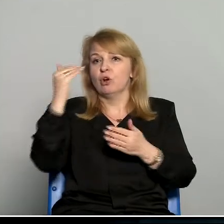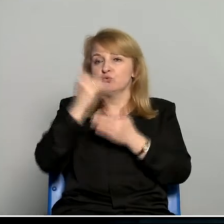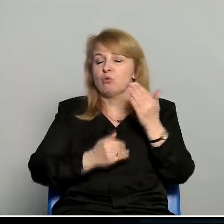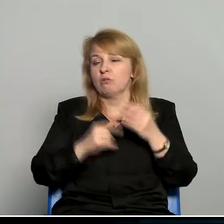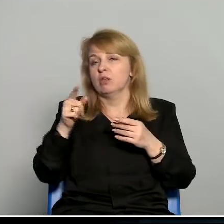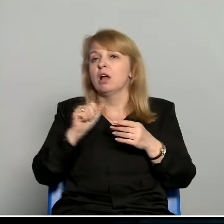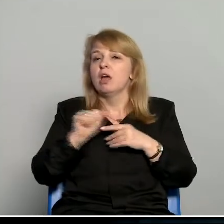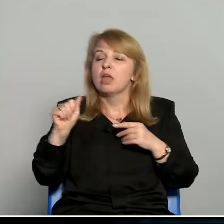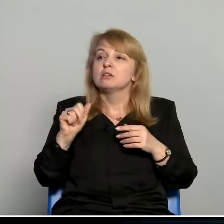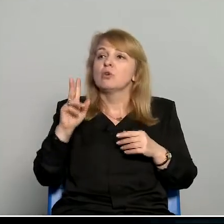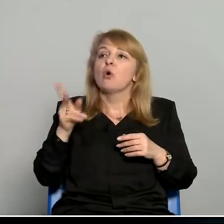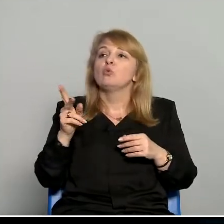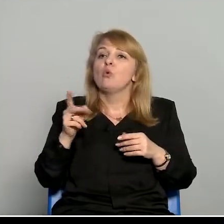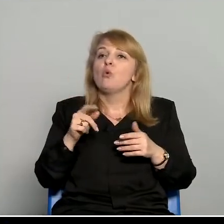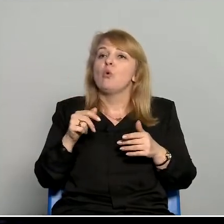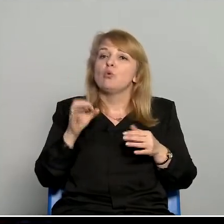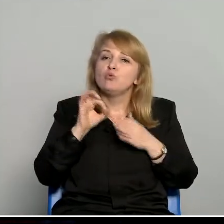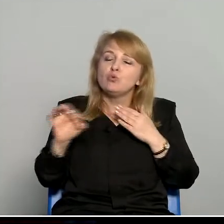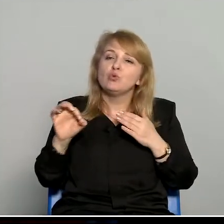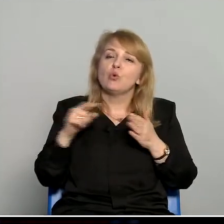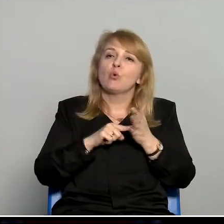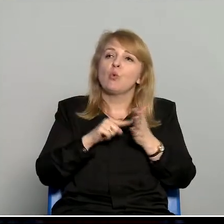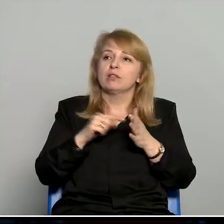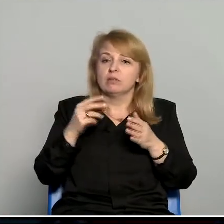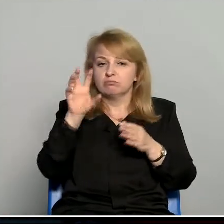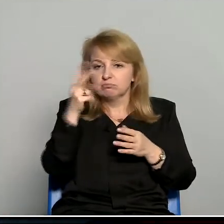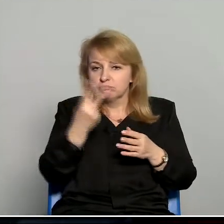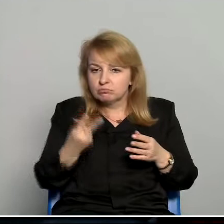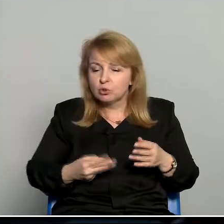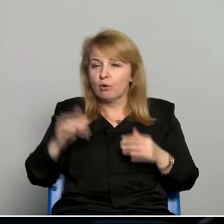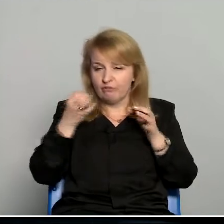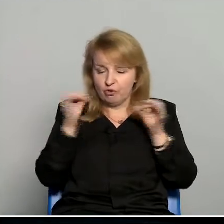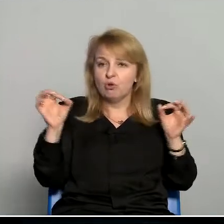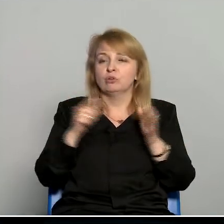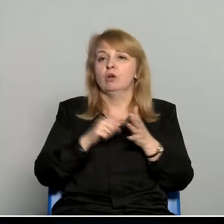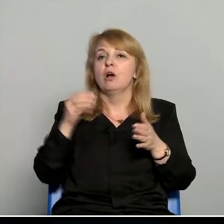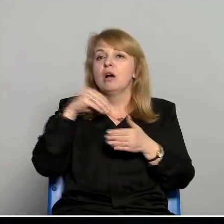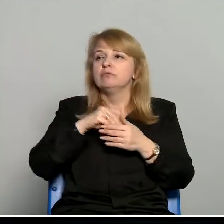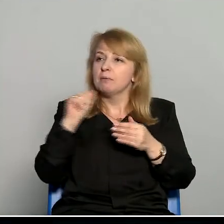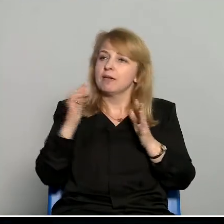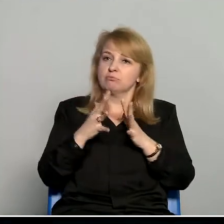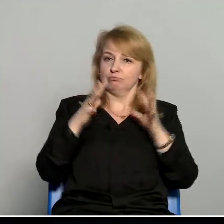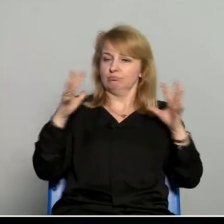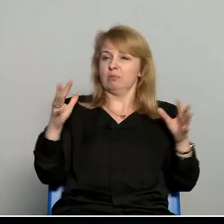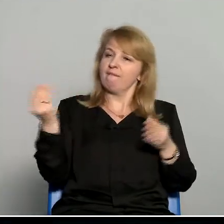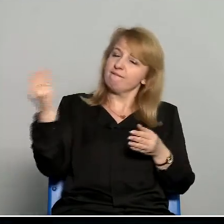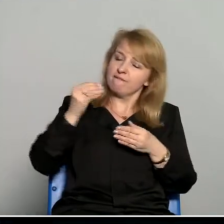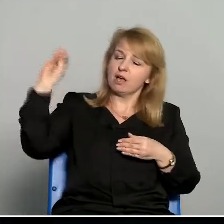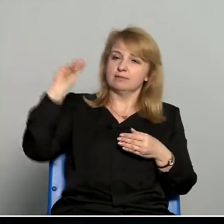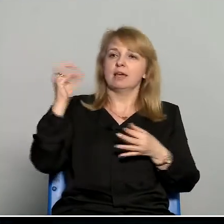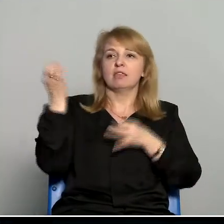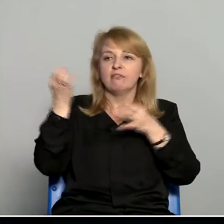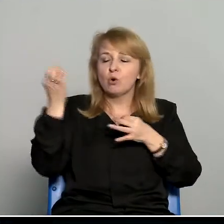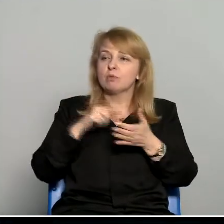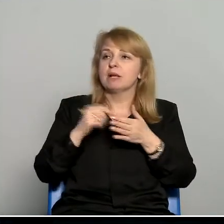ja wspomniałem, wczoraj został zatwierdzony przez mną. Jest dostępny na naszej stronie internetowej. On jest w wersji troszeczkę rozszerzonej, czyli obejmuje typy projektów i